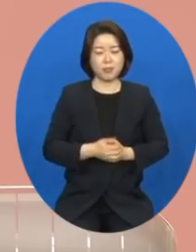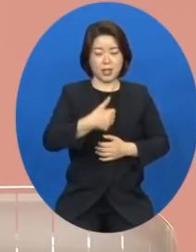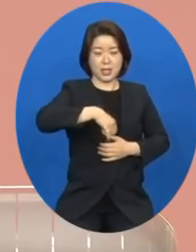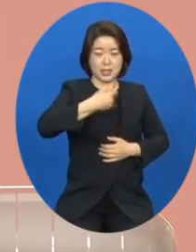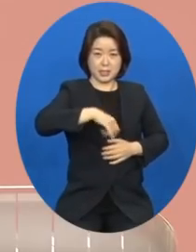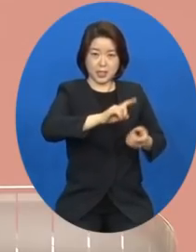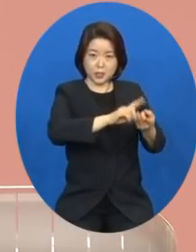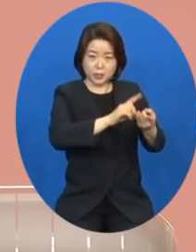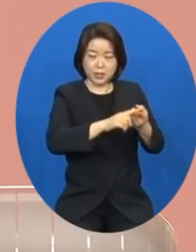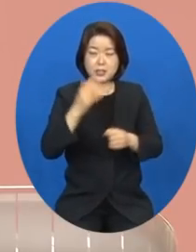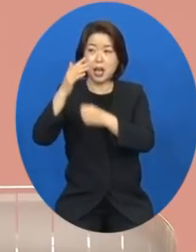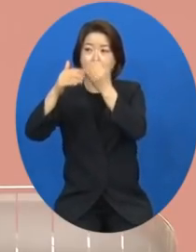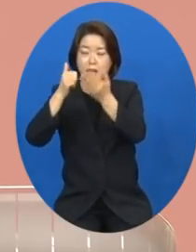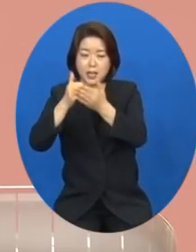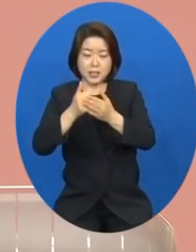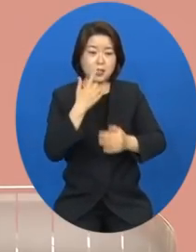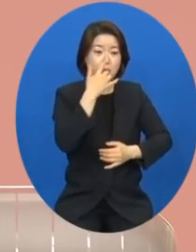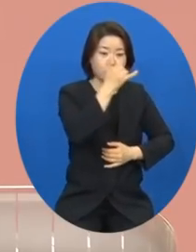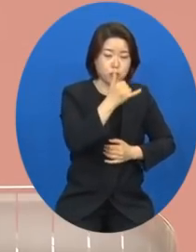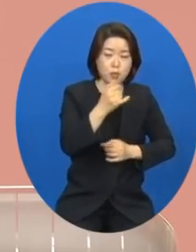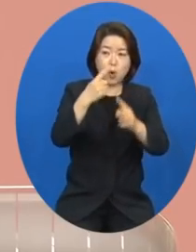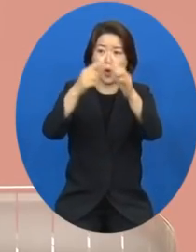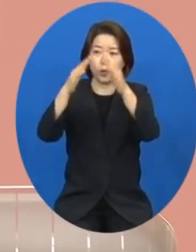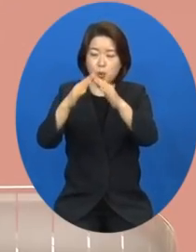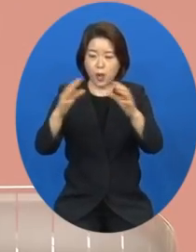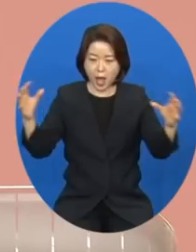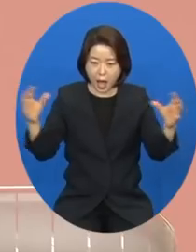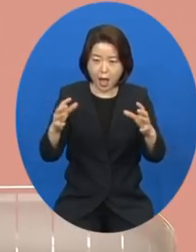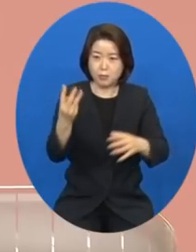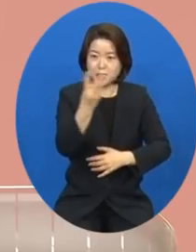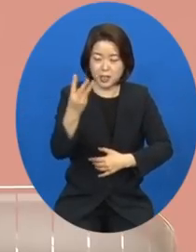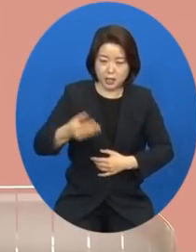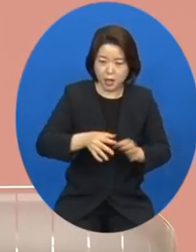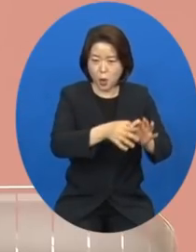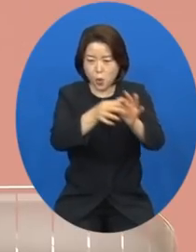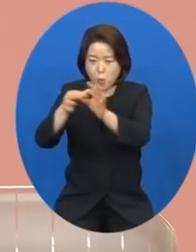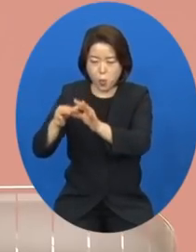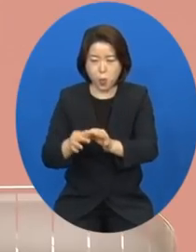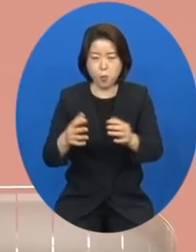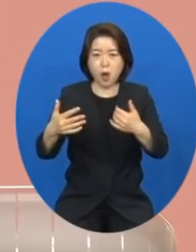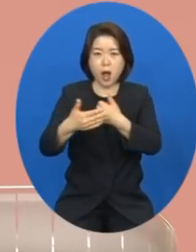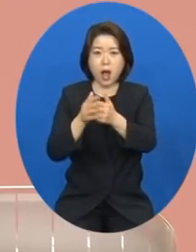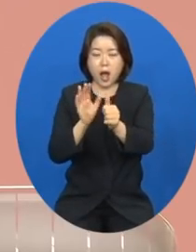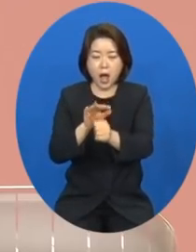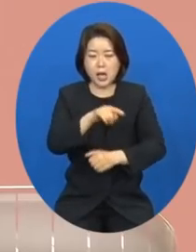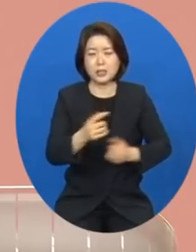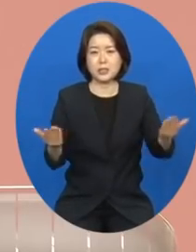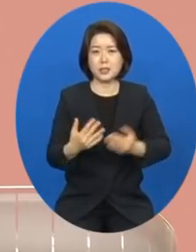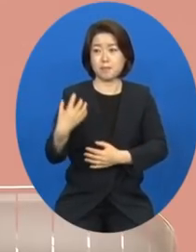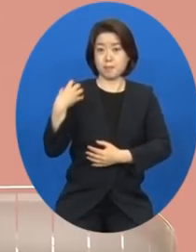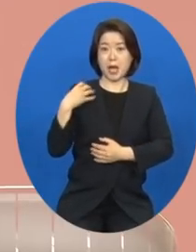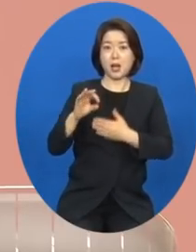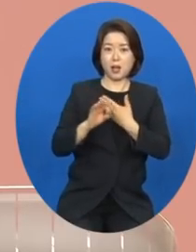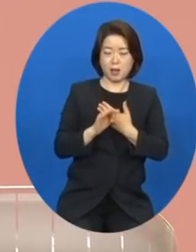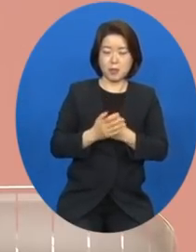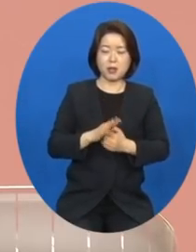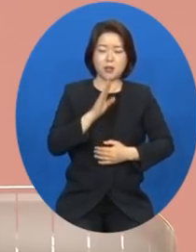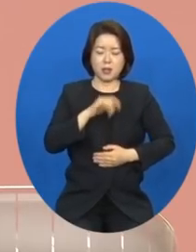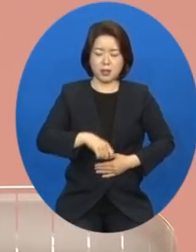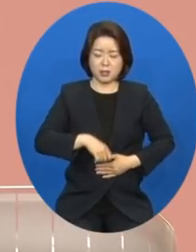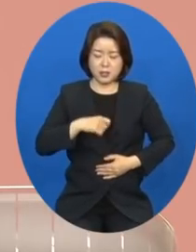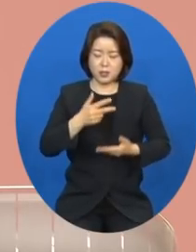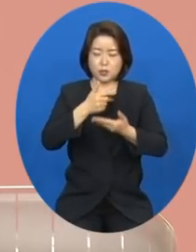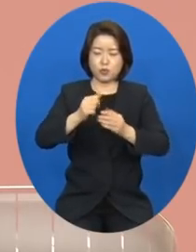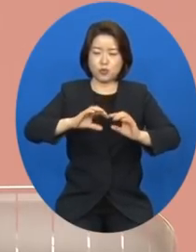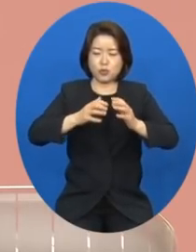하나님과 부머 와 교회가 합력하여 서 협력해서 그 일을 감당할 때에 정말 신실한 주의 백성들이